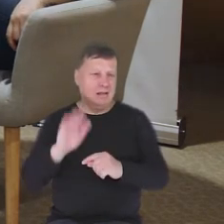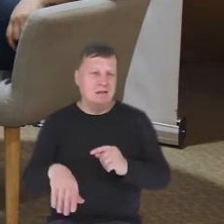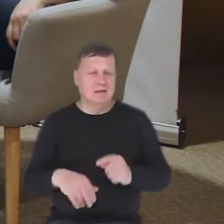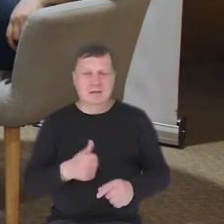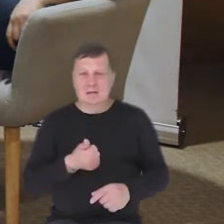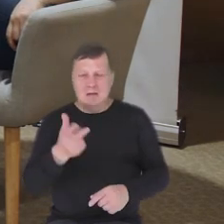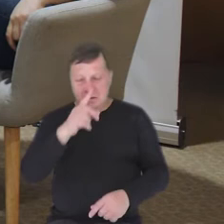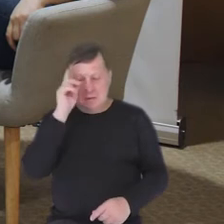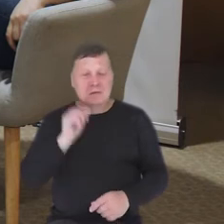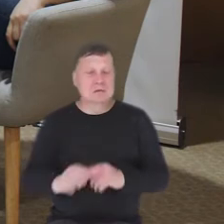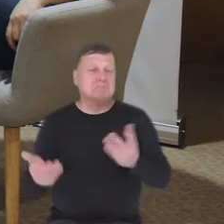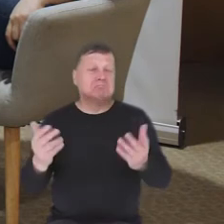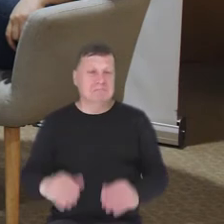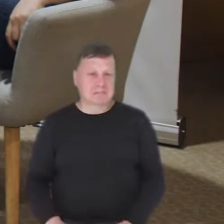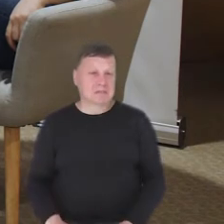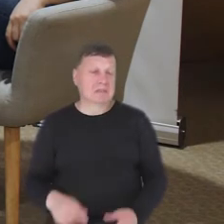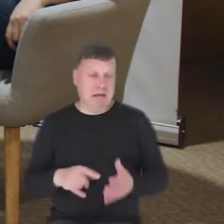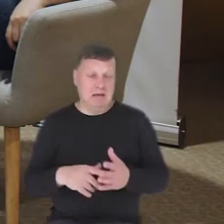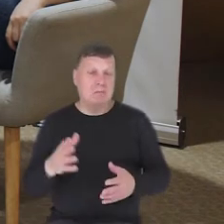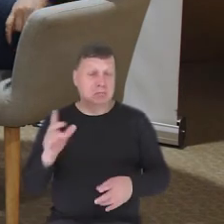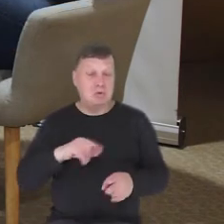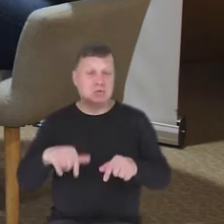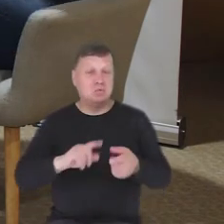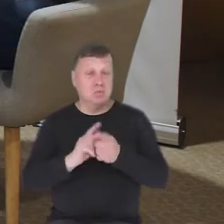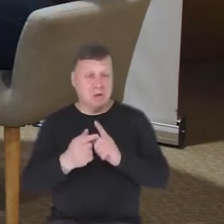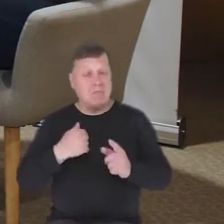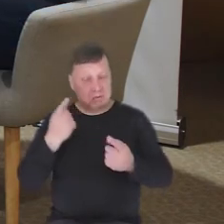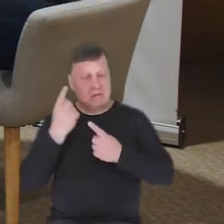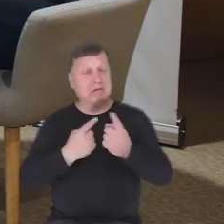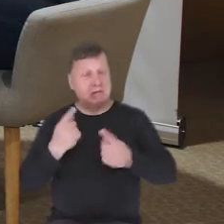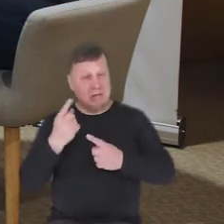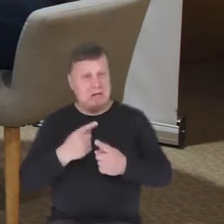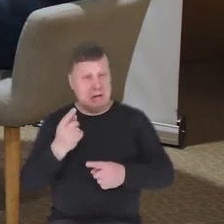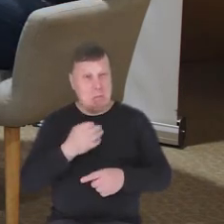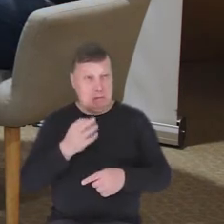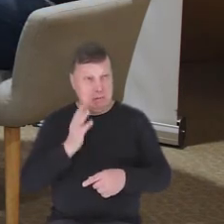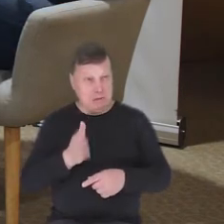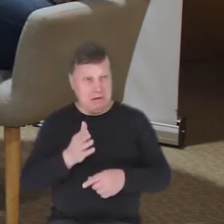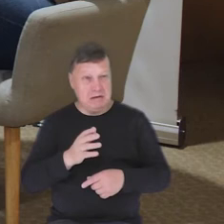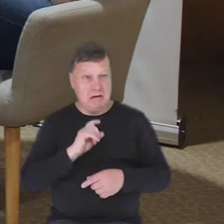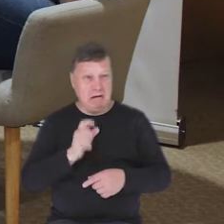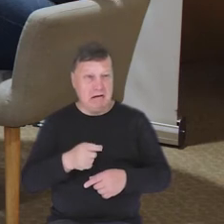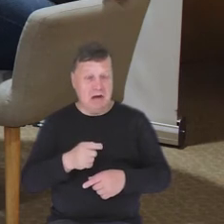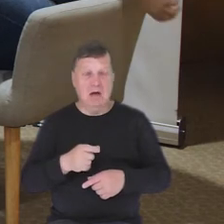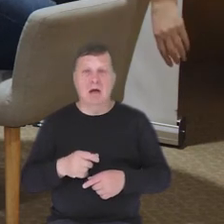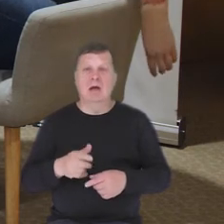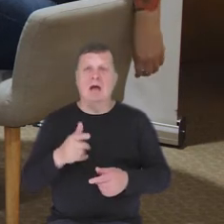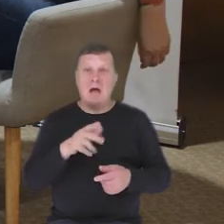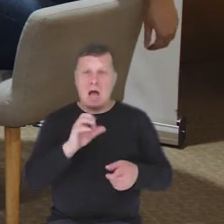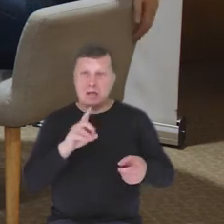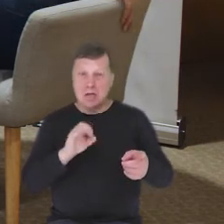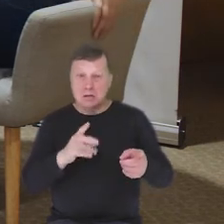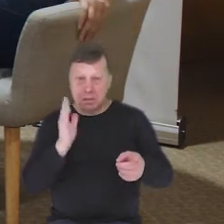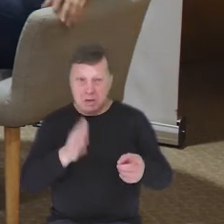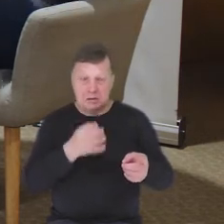Ja zastanawiałam się nad tym przed spotkaniem, bo sobie pomyślałam, że takie pytanie może paść. Myślałam, że od Agnieszki, więc jestem bardzo